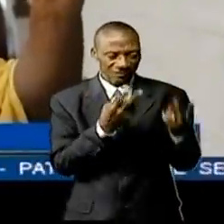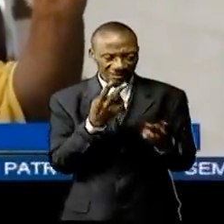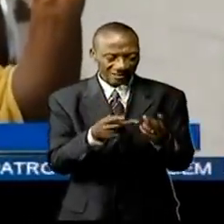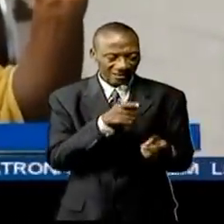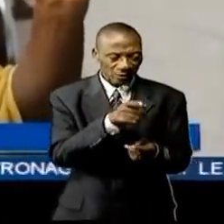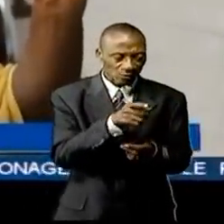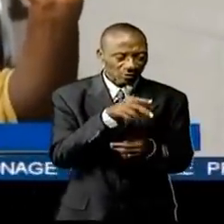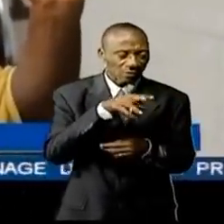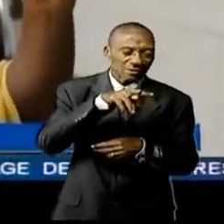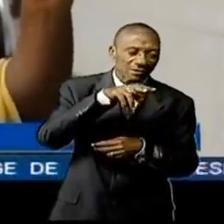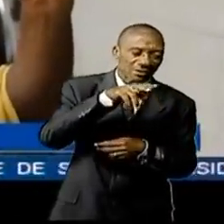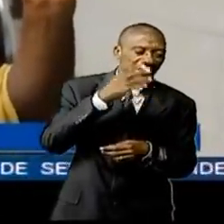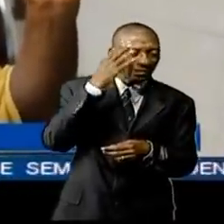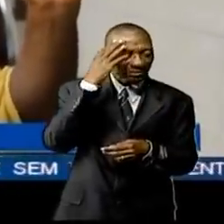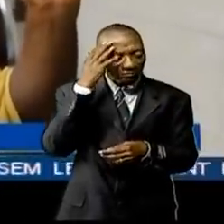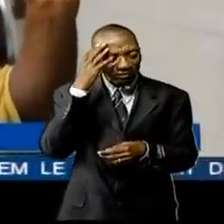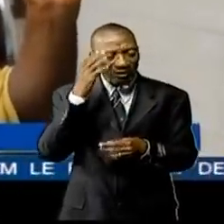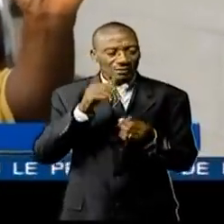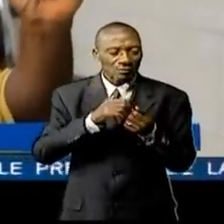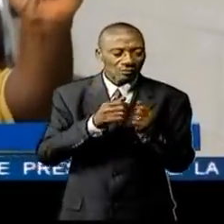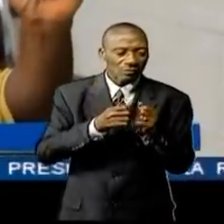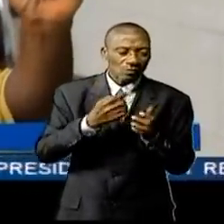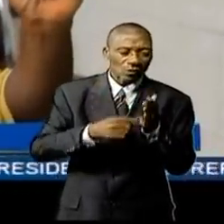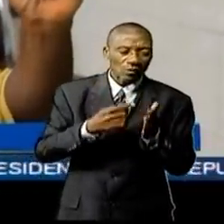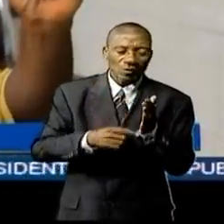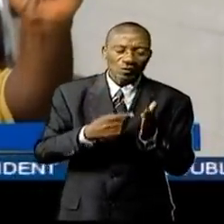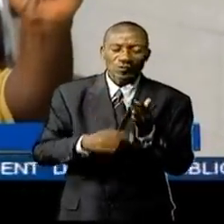de la RDC au Sisiba.